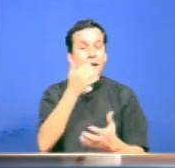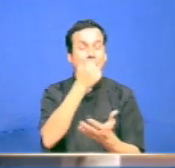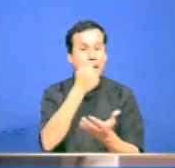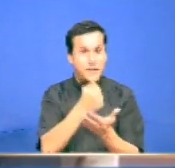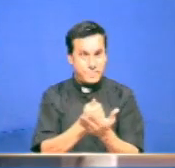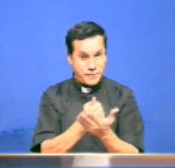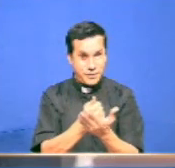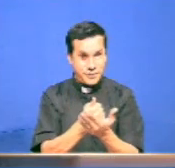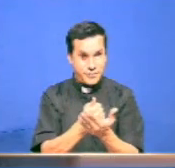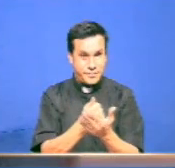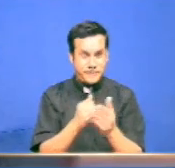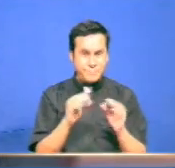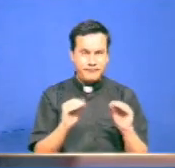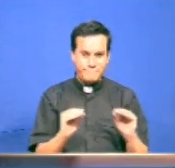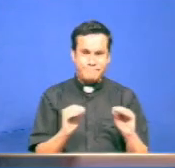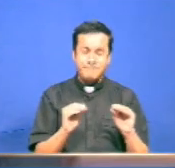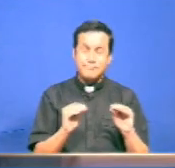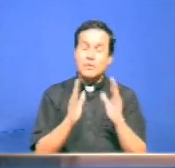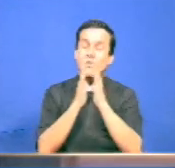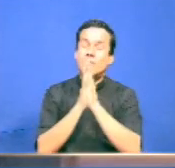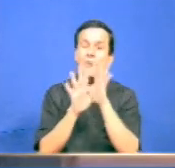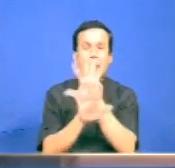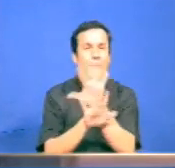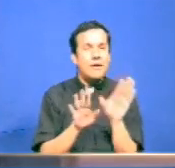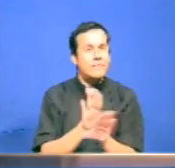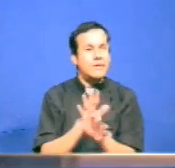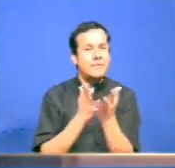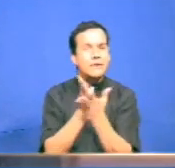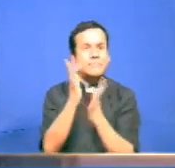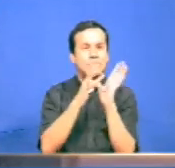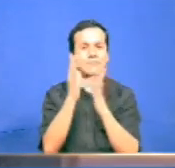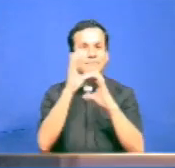kwetu, amina. Tunaomba haya yote kwa njia ya Kristu Bwana wetu.